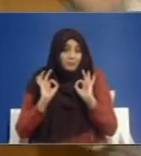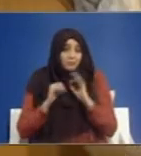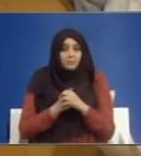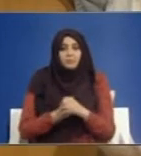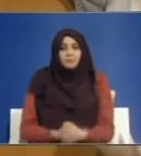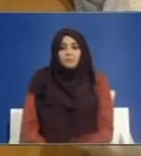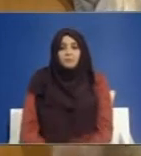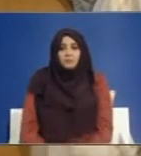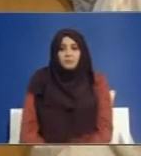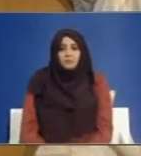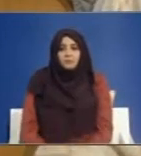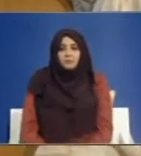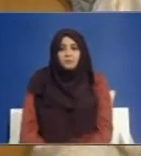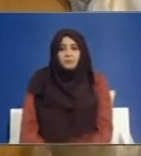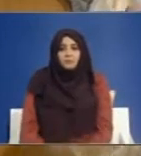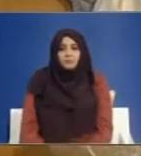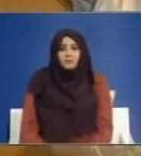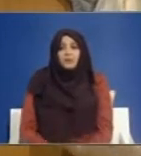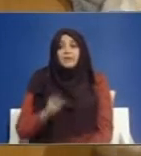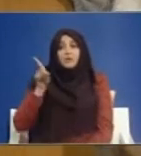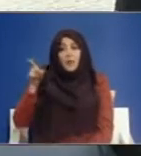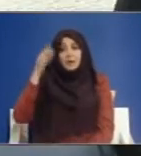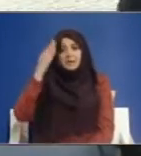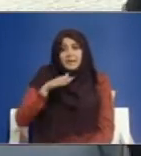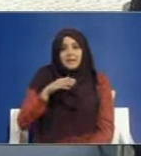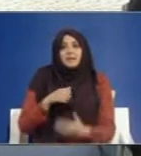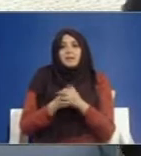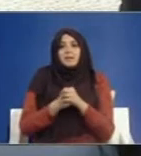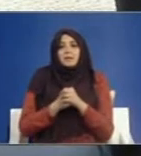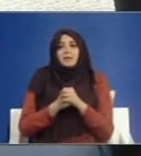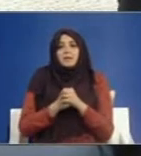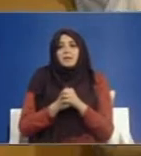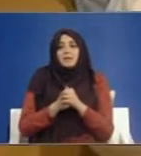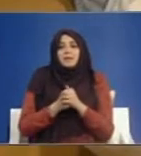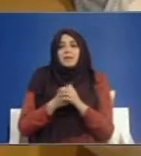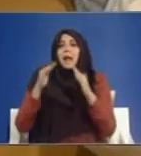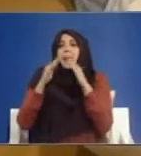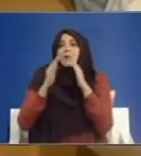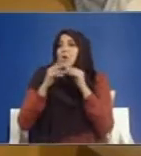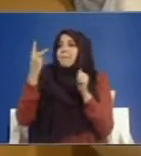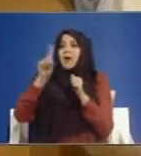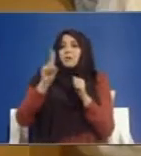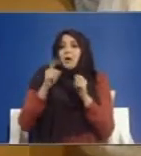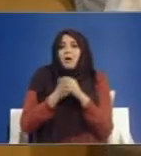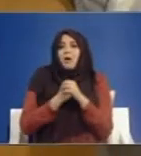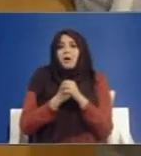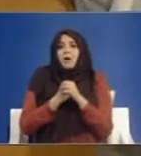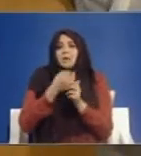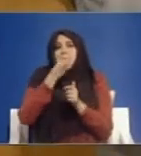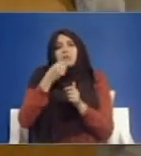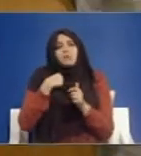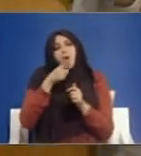هذه الحقيقة في الواقع هي اللي تعرفها. هي تعرفها. وإذا حصل أنها أن السكن ماشي تاعك، نروح عند إنسان نقول